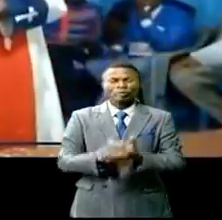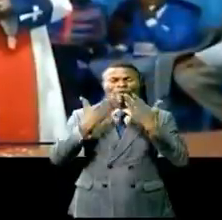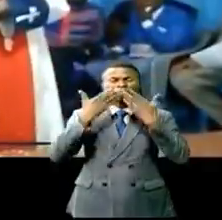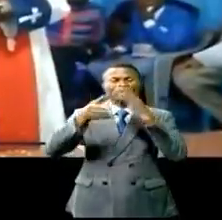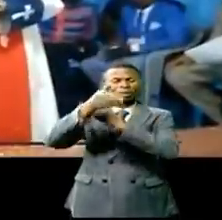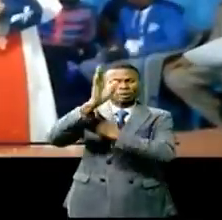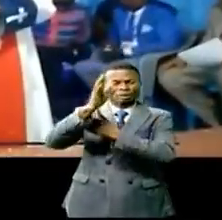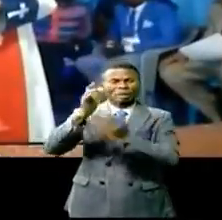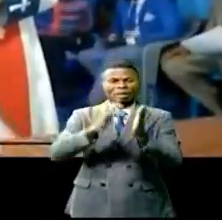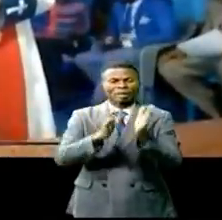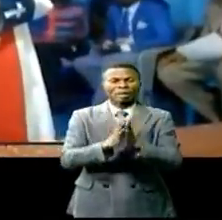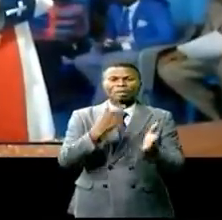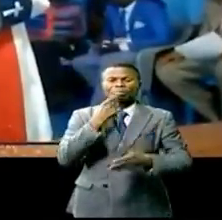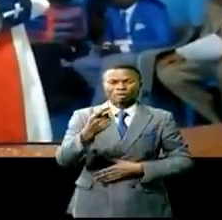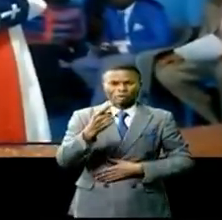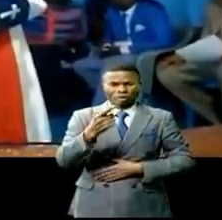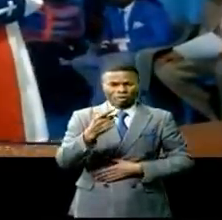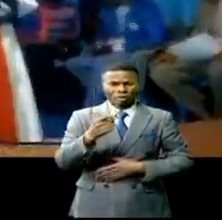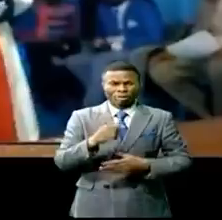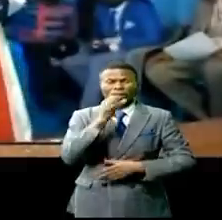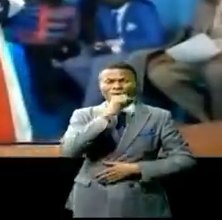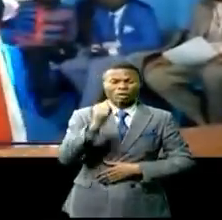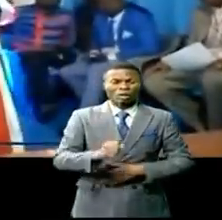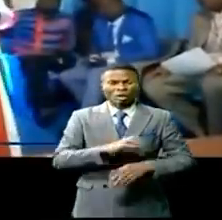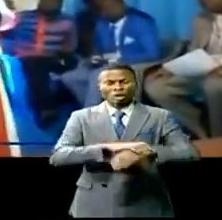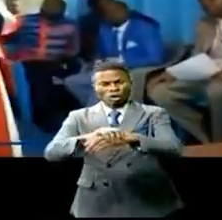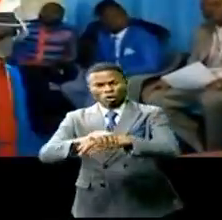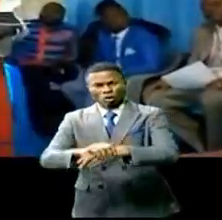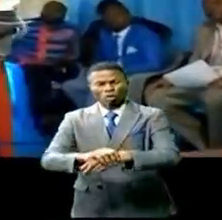les anciens qui font lumière